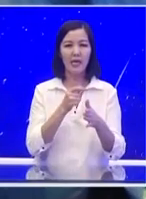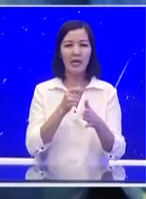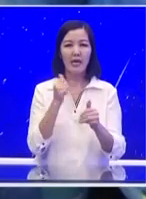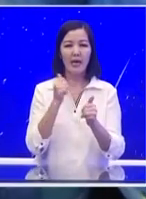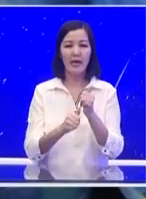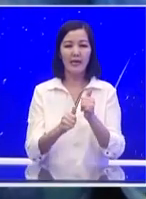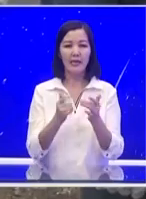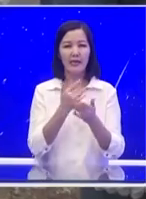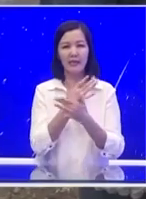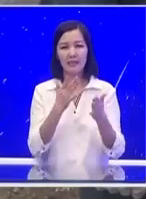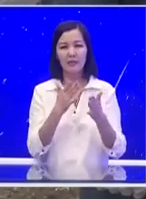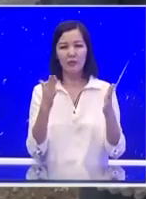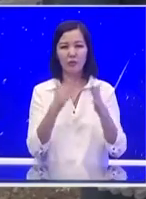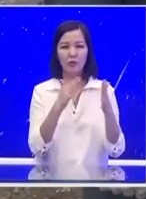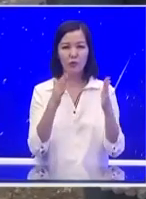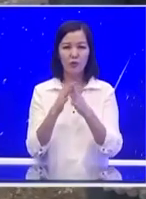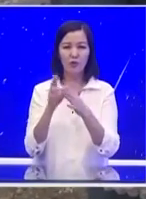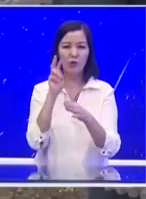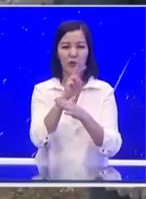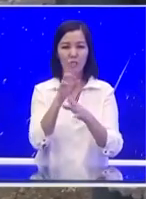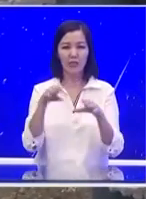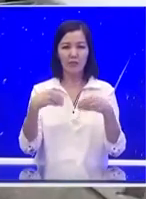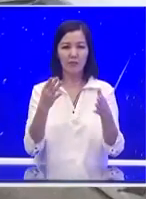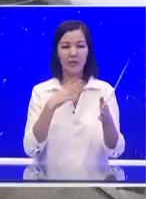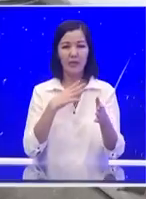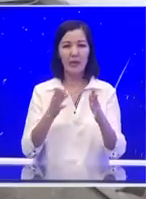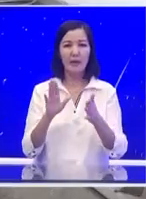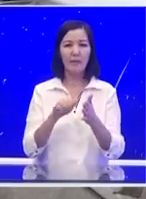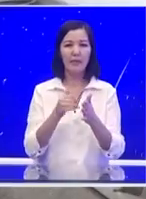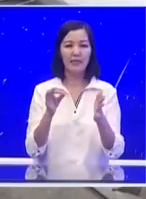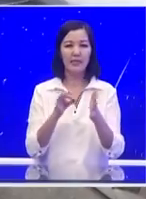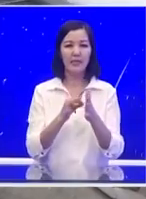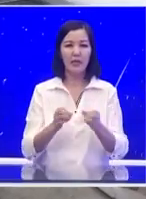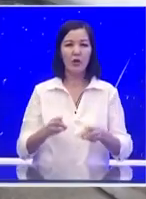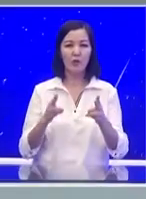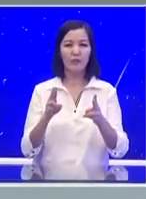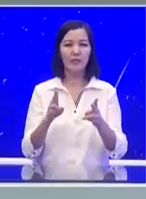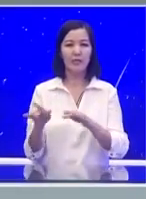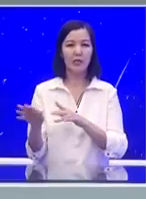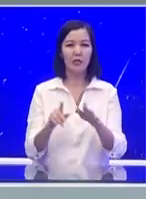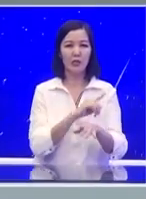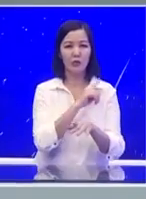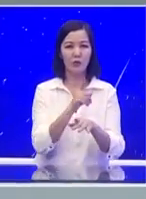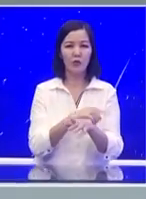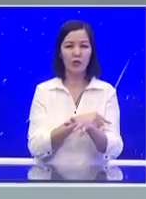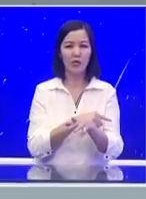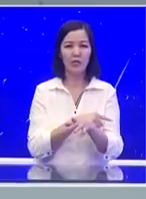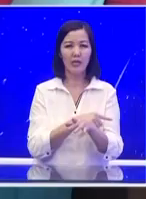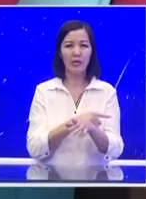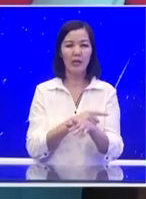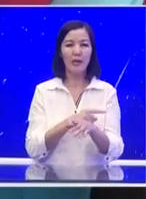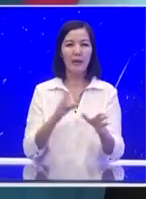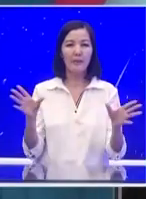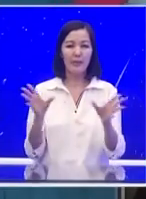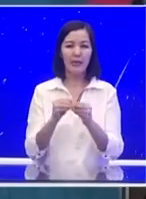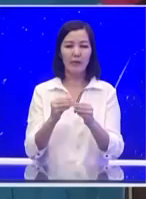Әскерилер заттарды әрқайсының үйдейіне дейін жеткізіп берді. Басты мақсат қауіпсіздік шарасының күшейтілген кезінде бір жағадан